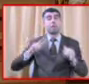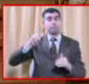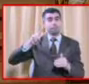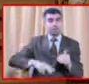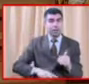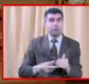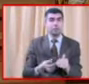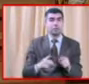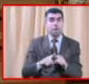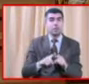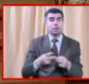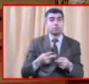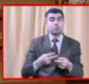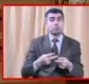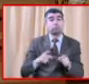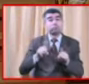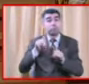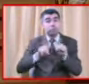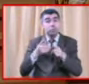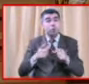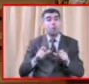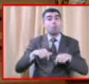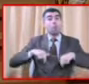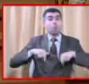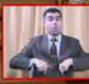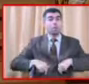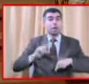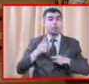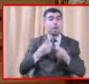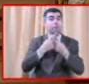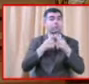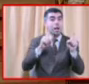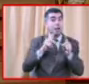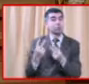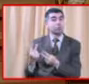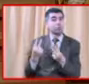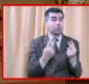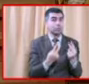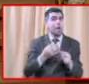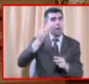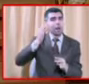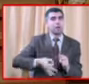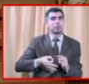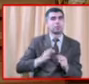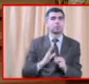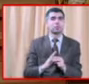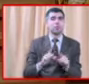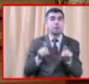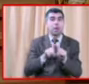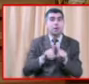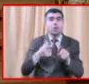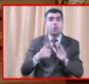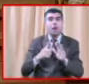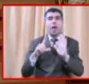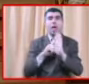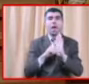أو يسمح بحضور بعض الوزراء الذين يهمهم الأمر ولو خارج يعني عن التنظيم المحدد في